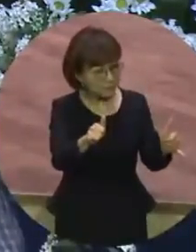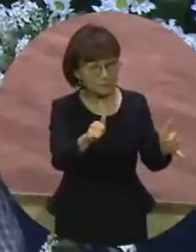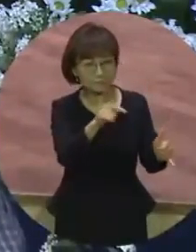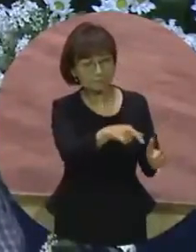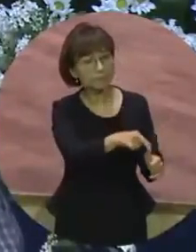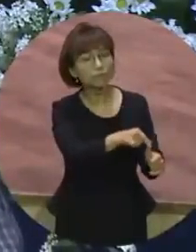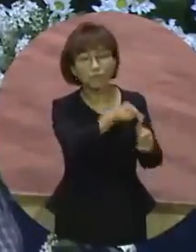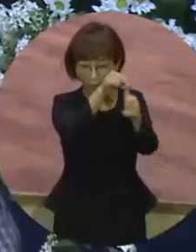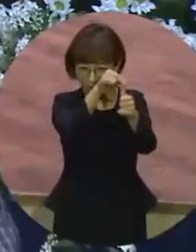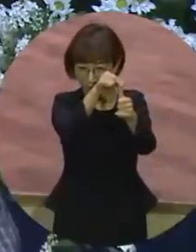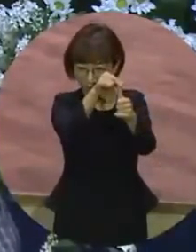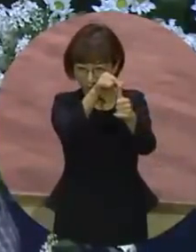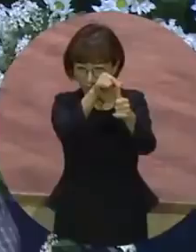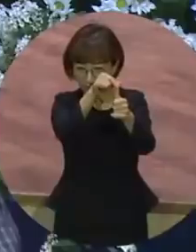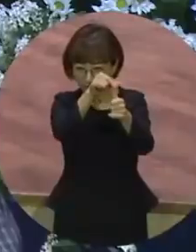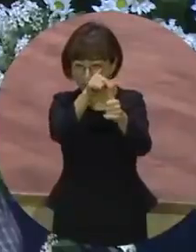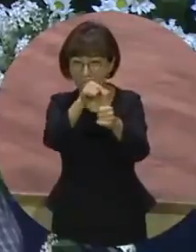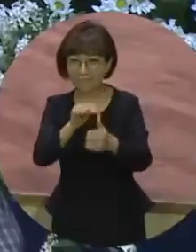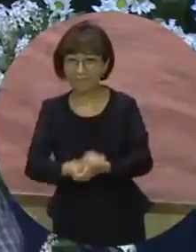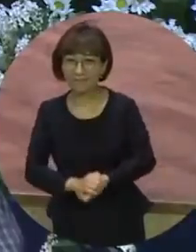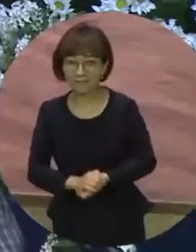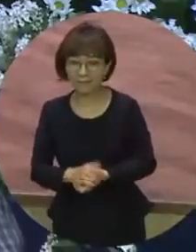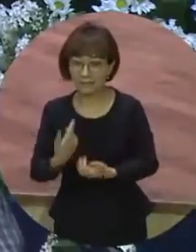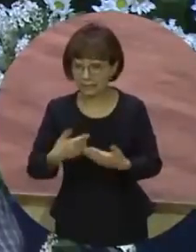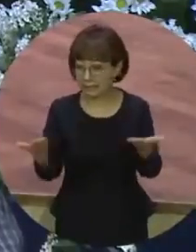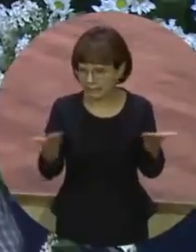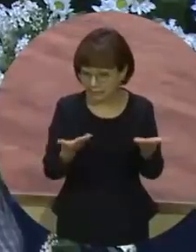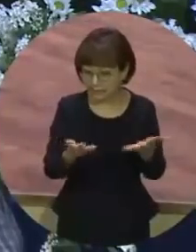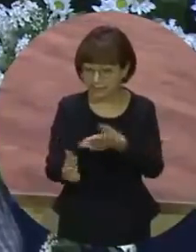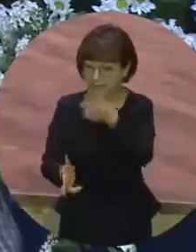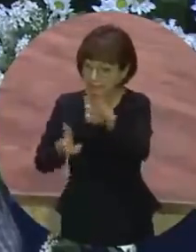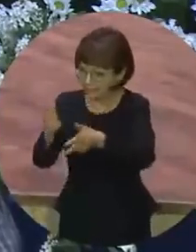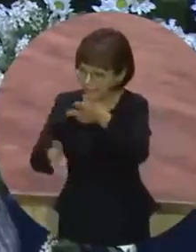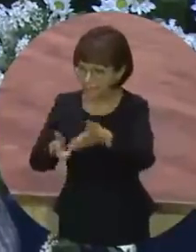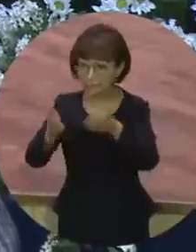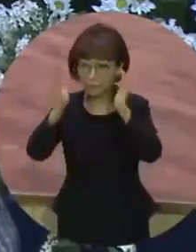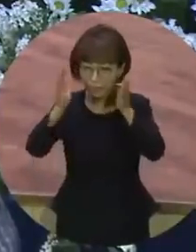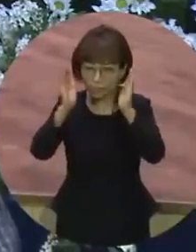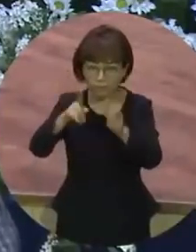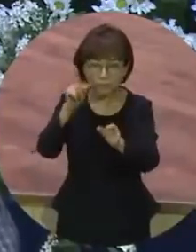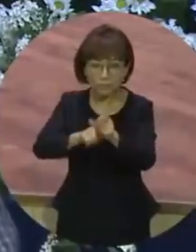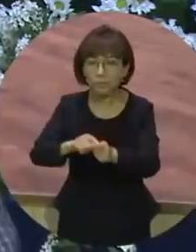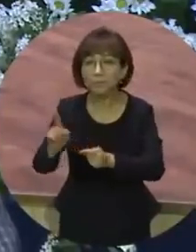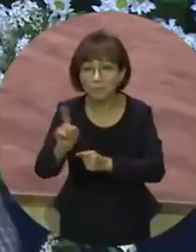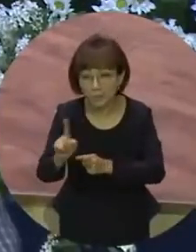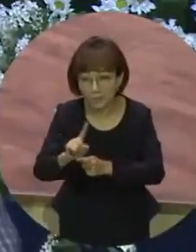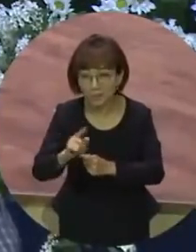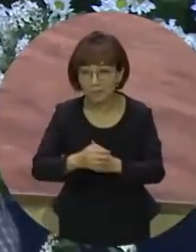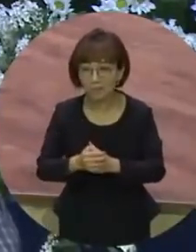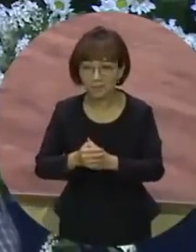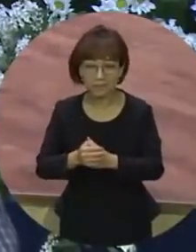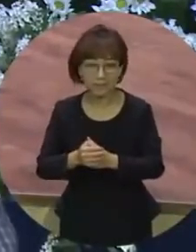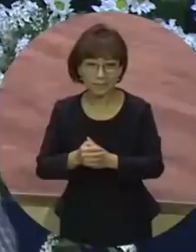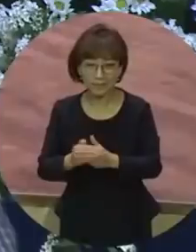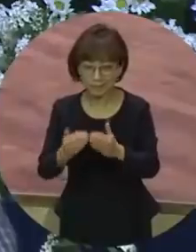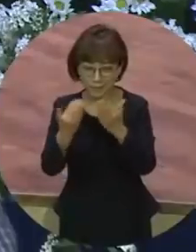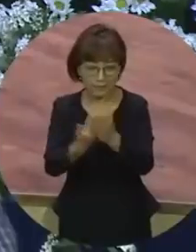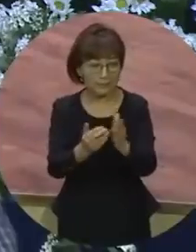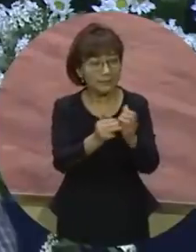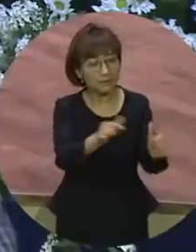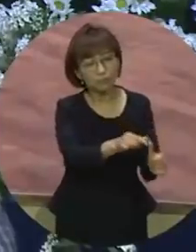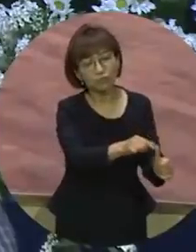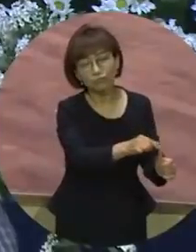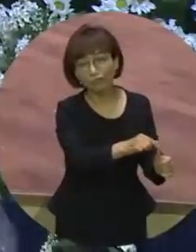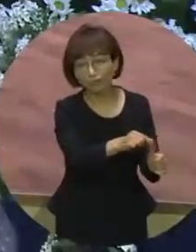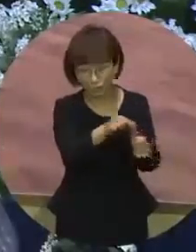영혼 구원하기 위해서 살아요. 직장을 다니든 사업을 하든 공부를 하든 뭘 하든 사는 이유가 분명해야 된단